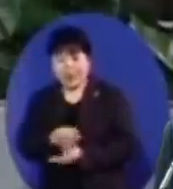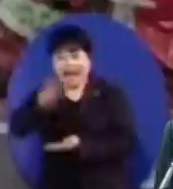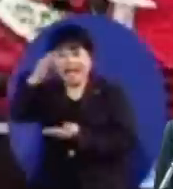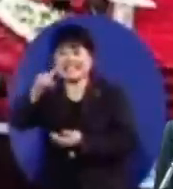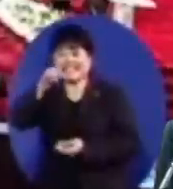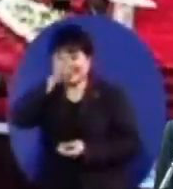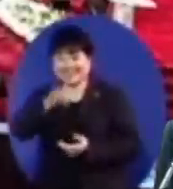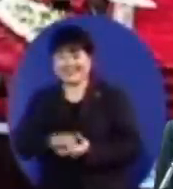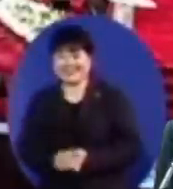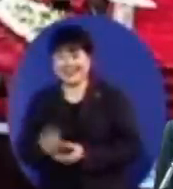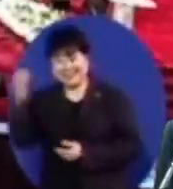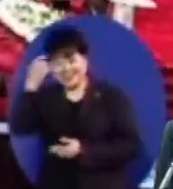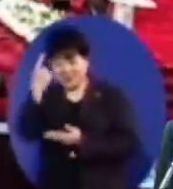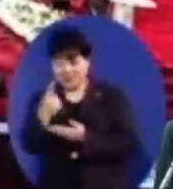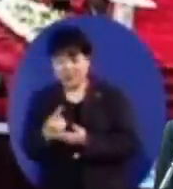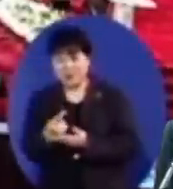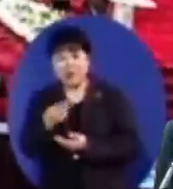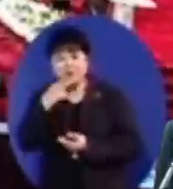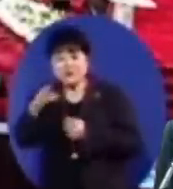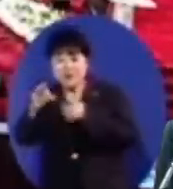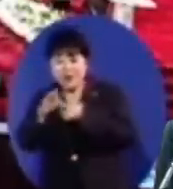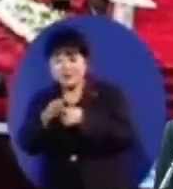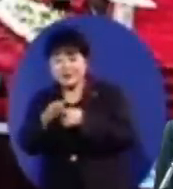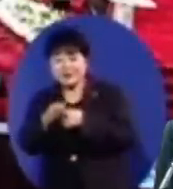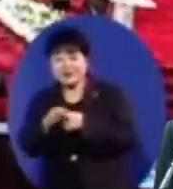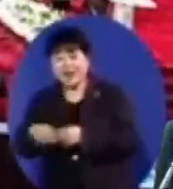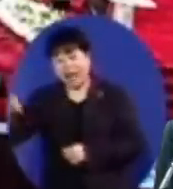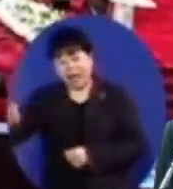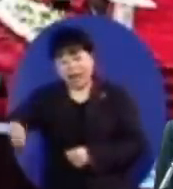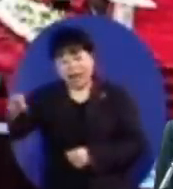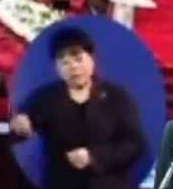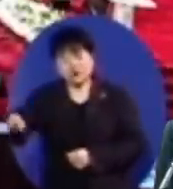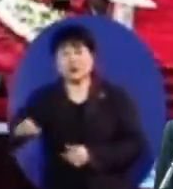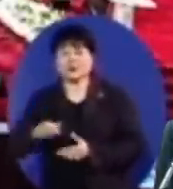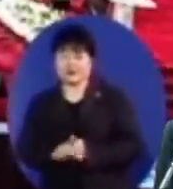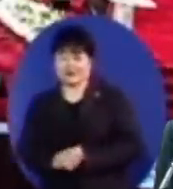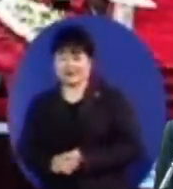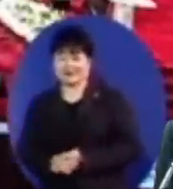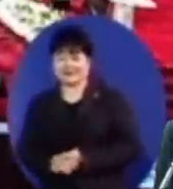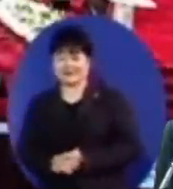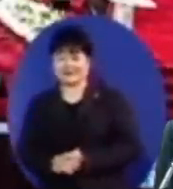것입니다. 성령이 오시지 않으면 우리는 아무 소용이 없는 것입니다.